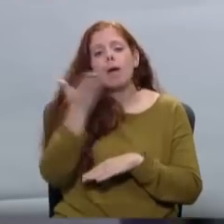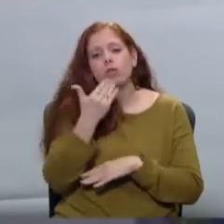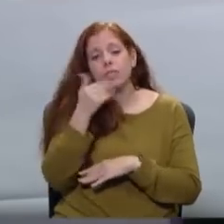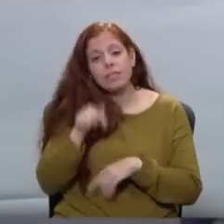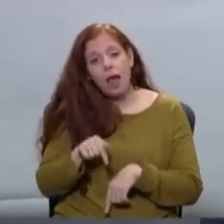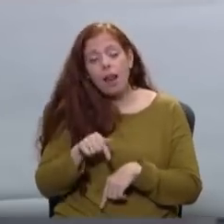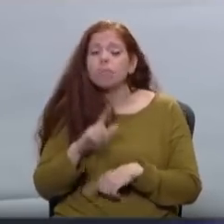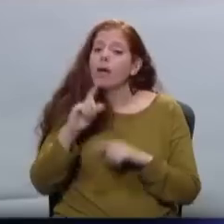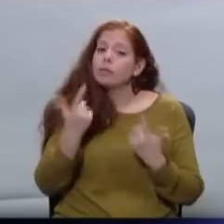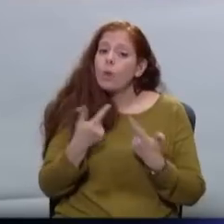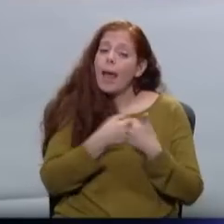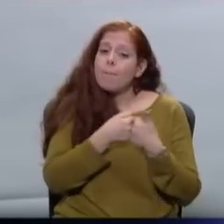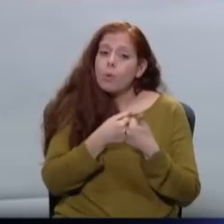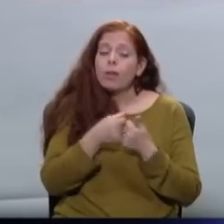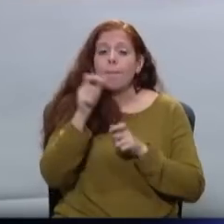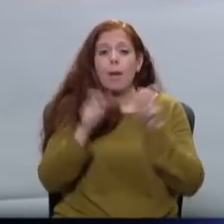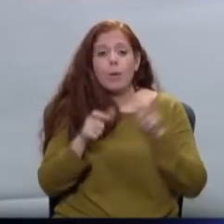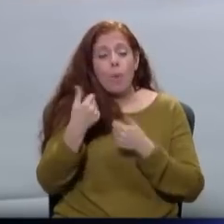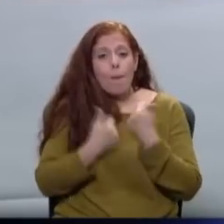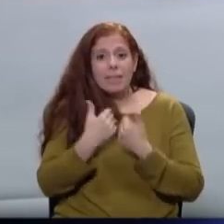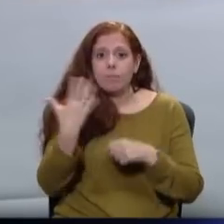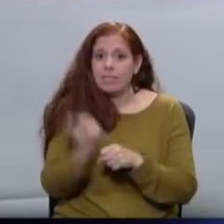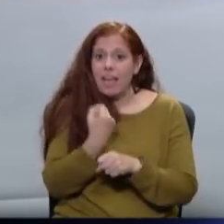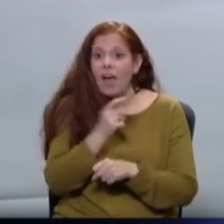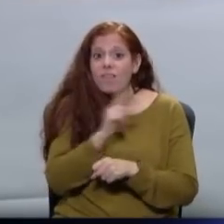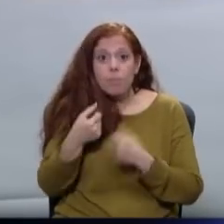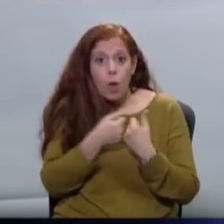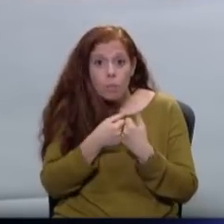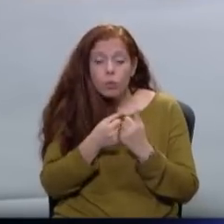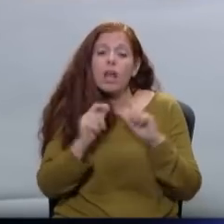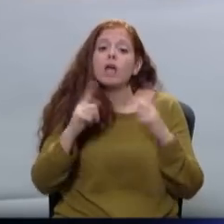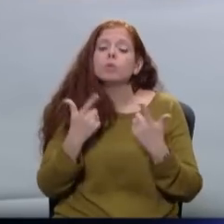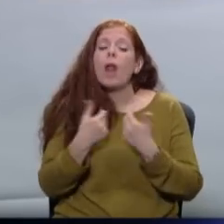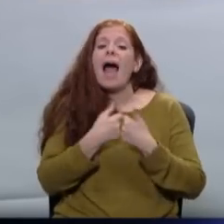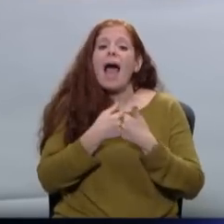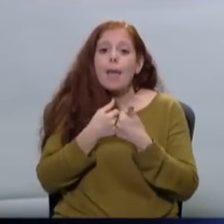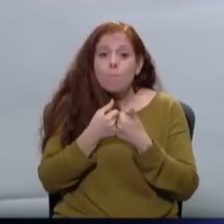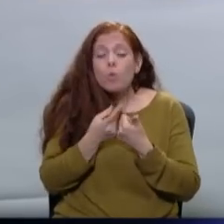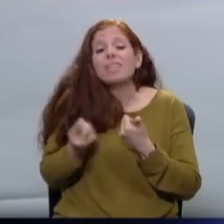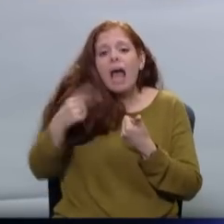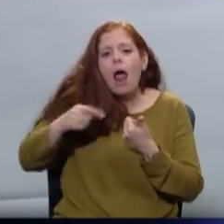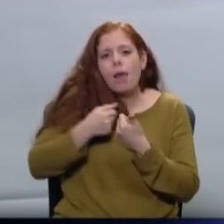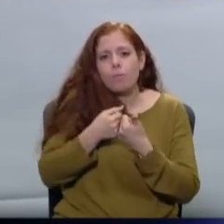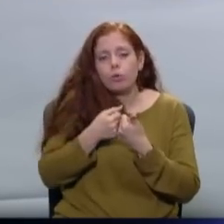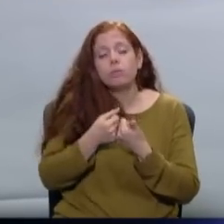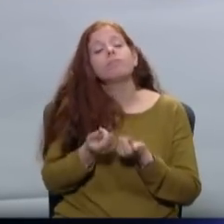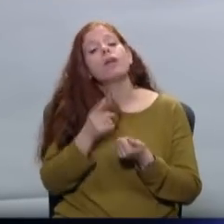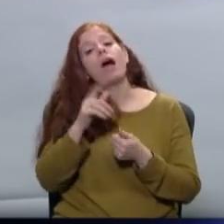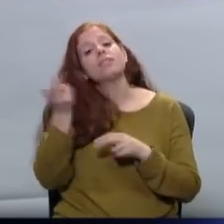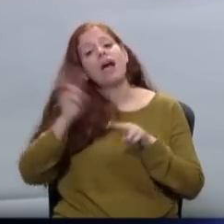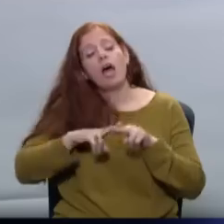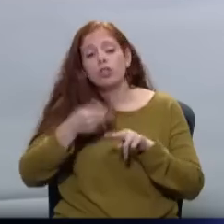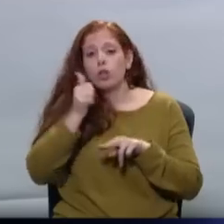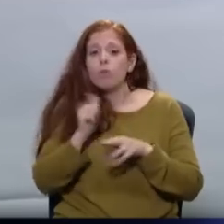אולי עימות בין המועמדים יצליח, ואם לא עימות, אז אולי העימות על העימות. אחרי שאתמול נקבע